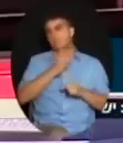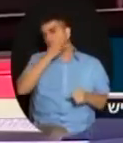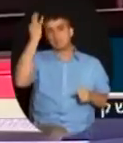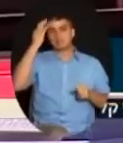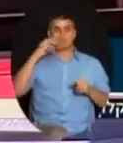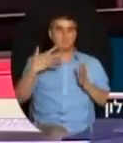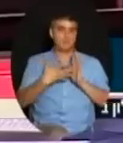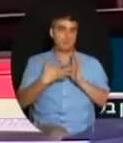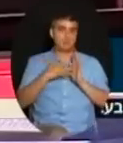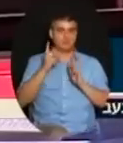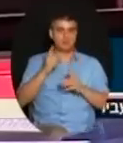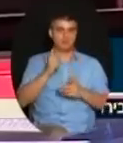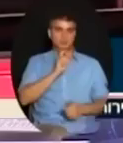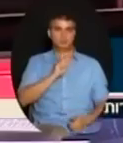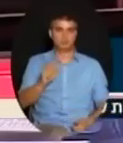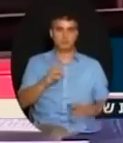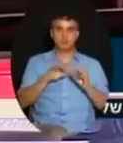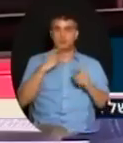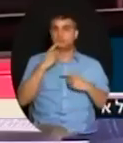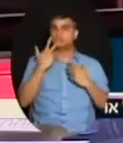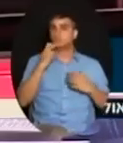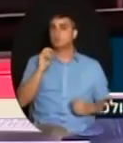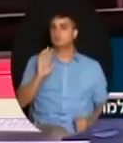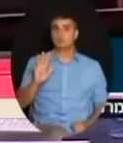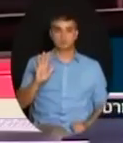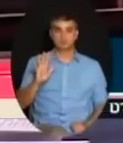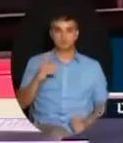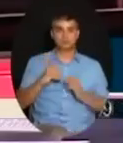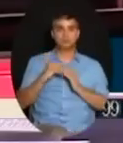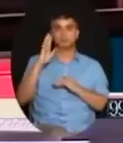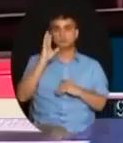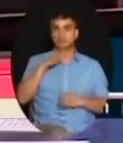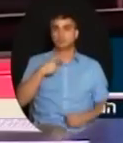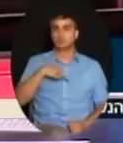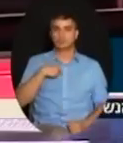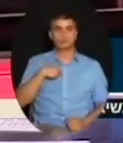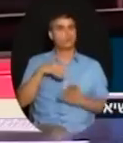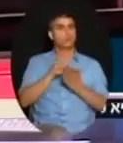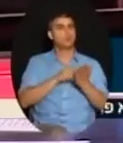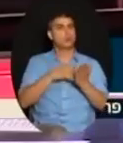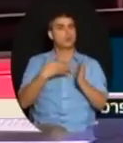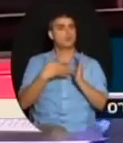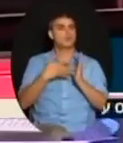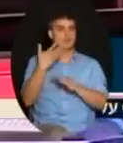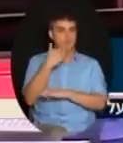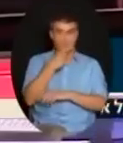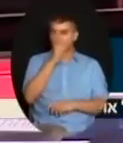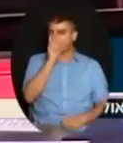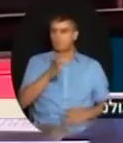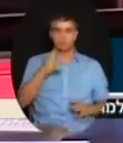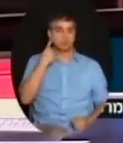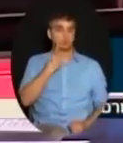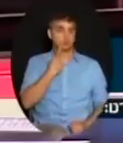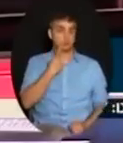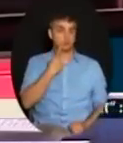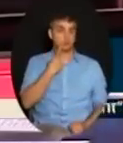מחקירות וגם מאישומים החל משנת 85 ואילך. יש לנו דוחות מבקר המדינה, זה אדם מאוד